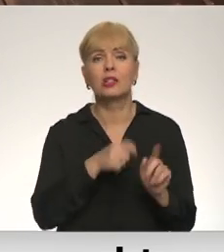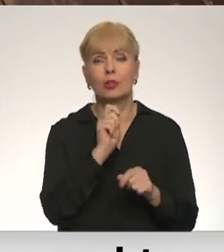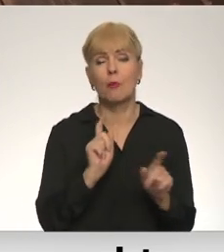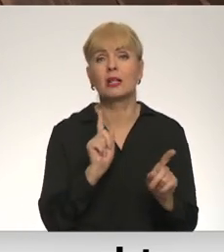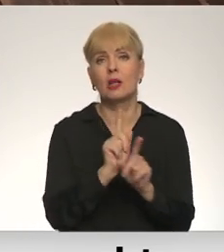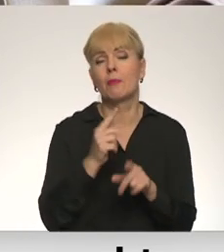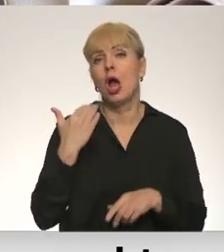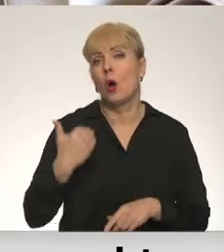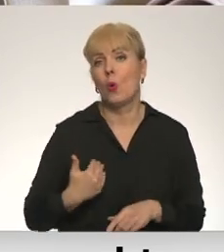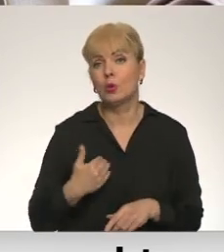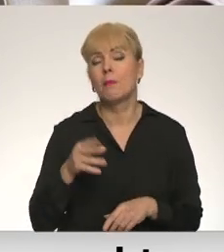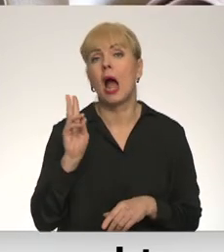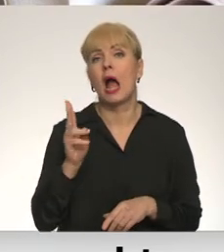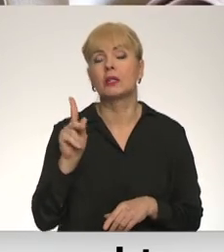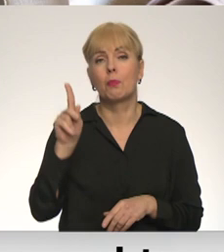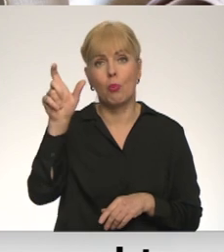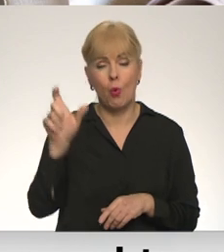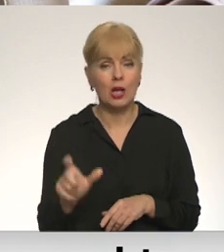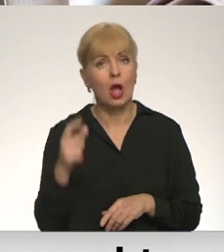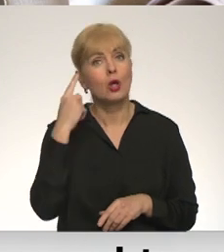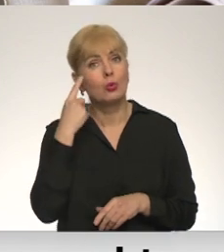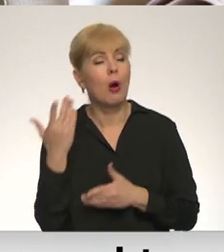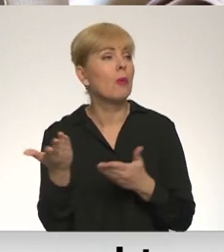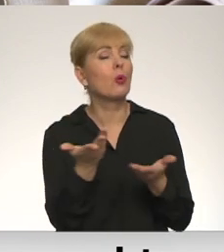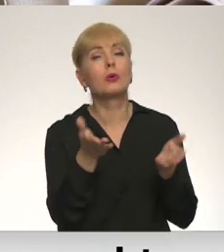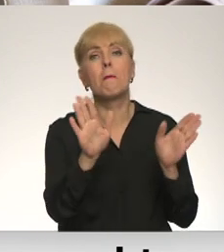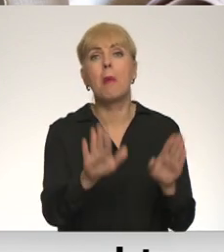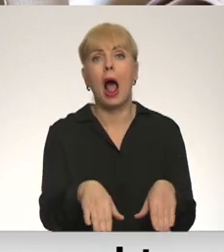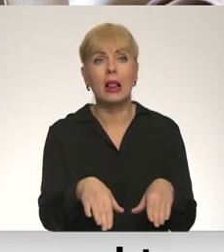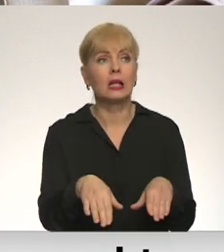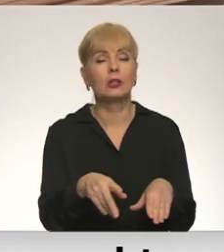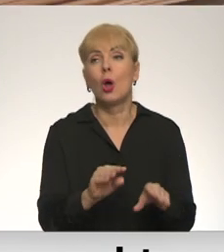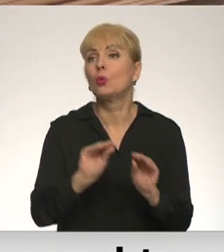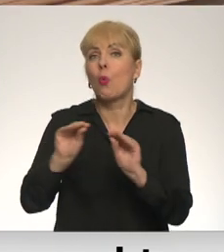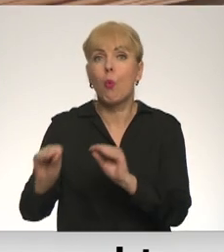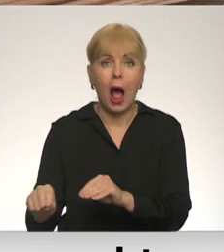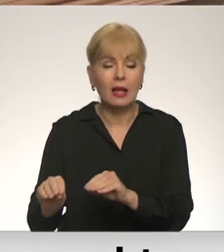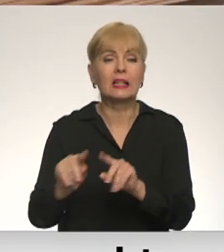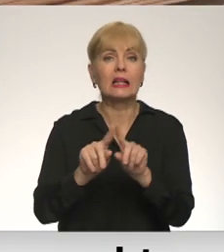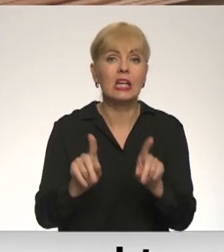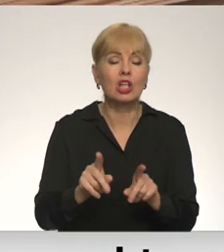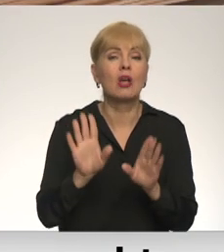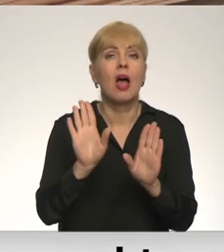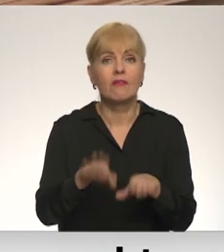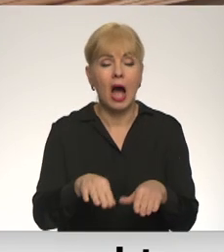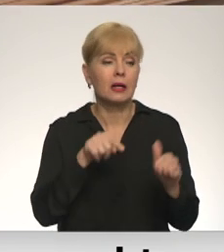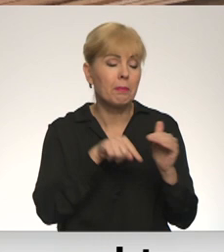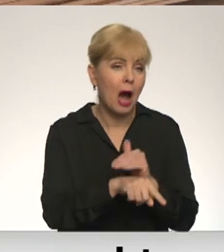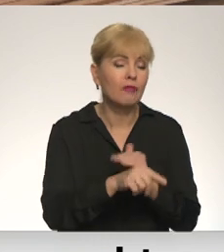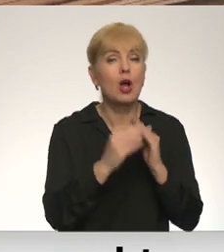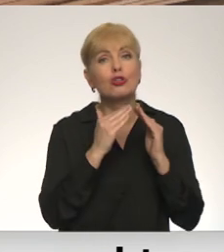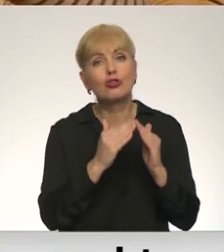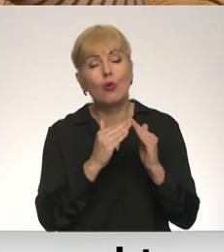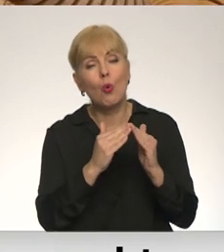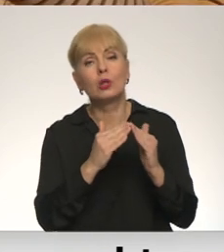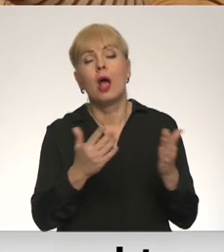arī kuldīdznieks Kaspars Poriķis. Domājot, kur pāri palikušās lietas novietot, viņš atzīst, var jau likt pagrabā, šķūnītī vai